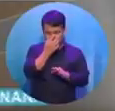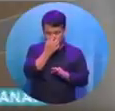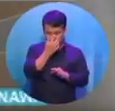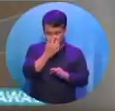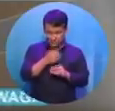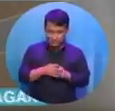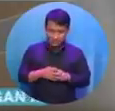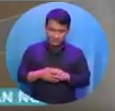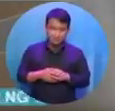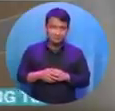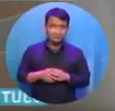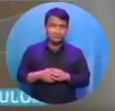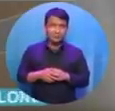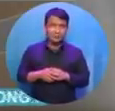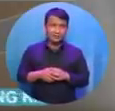Okay.